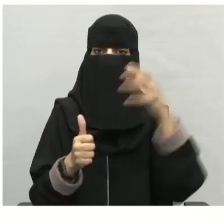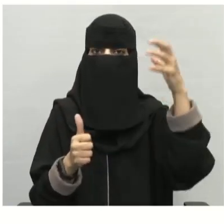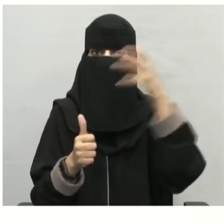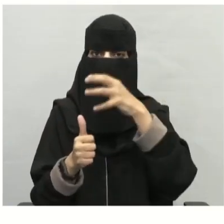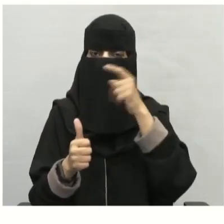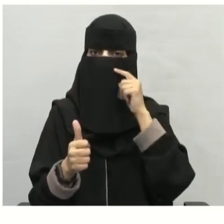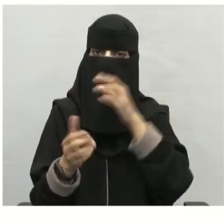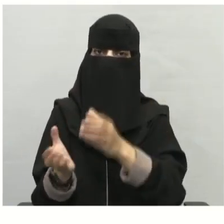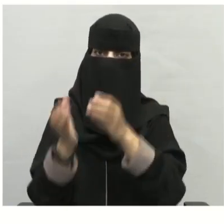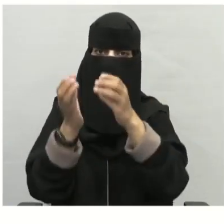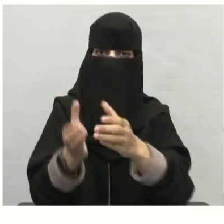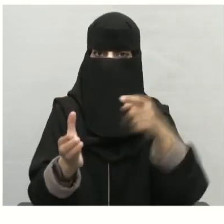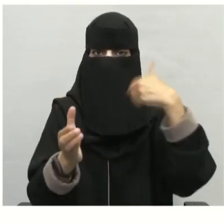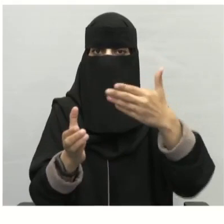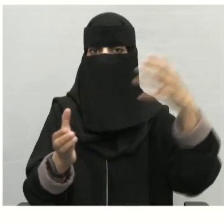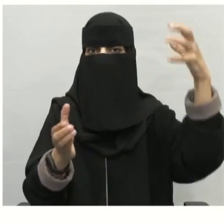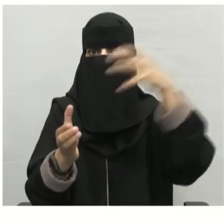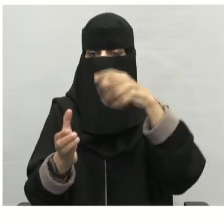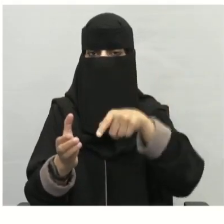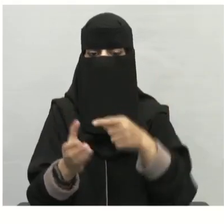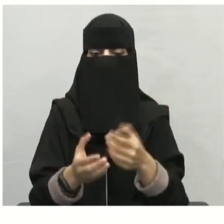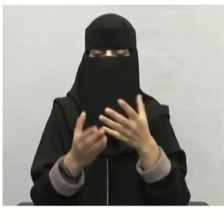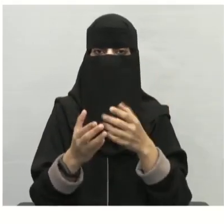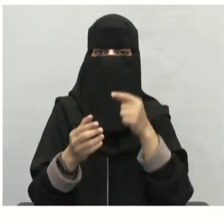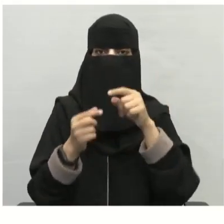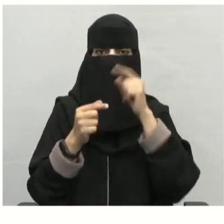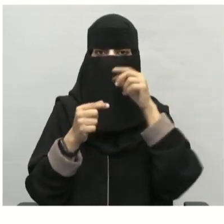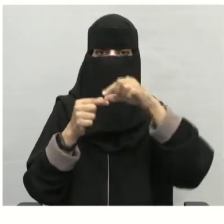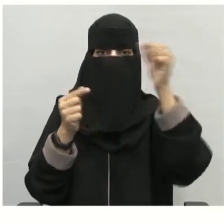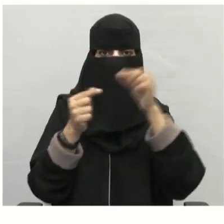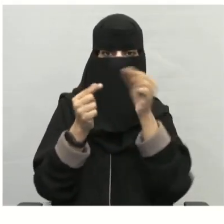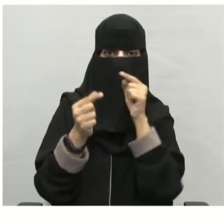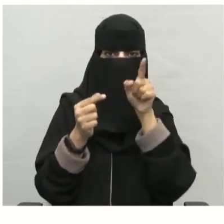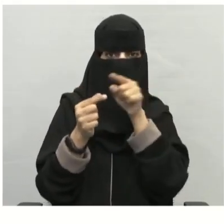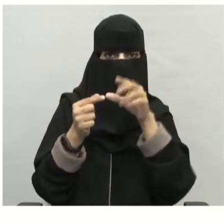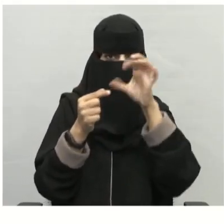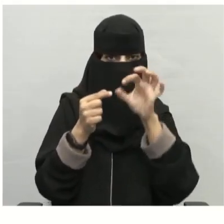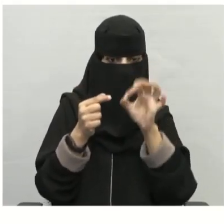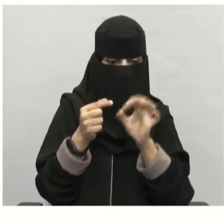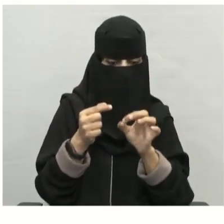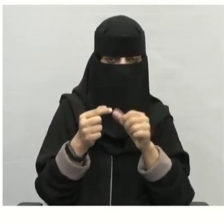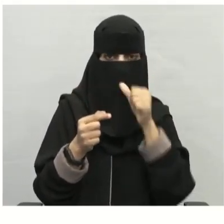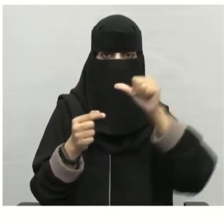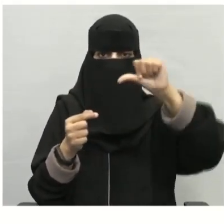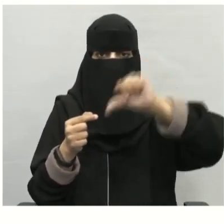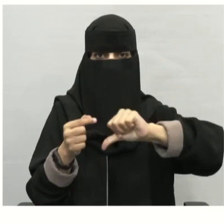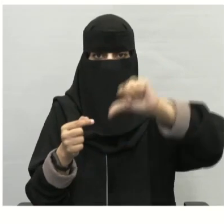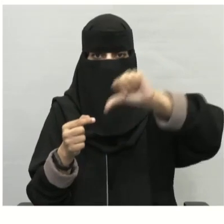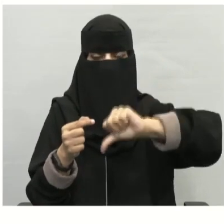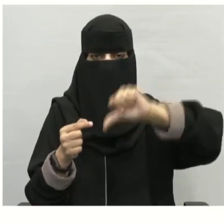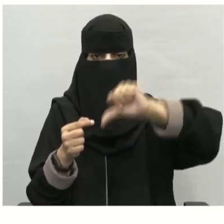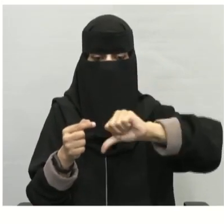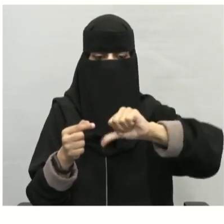المزروعات لاشعه الشمس تقليم الاطراف بشكل دائم سقي المزروعات